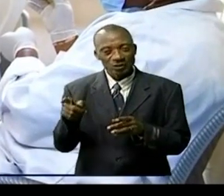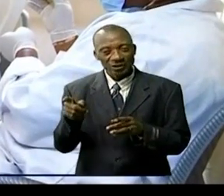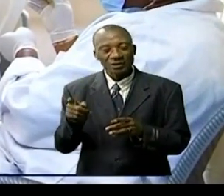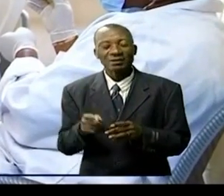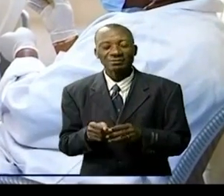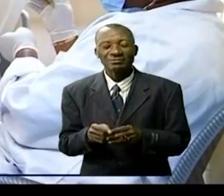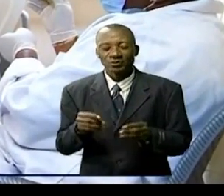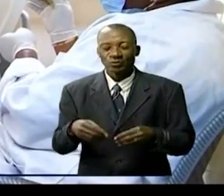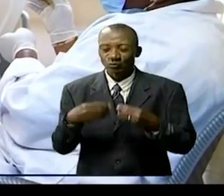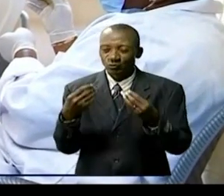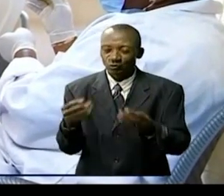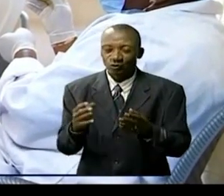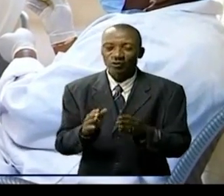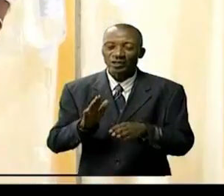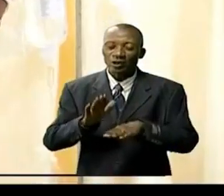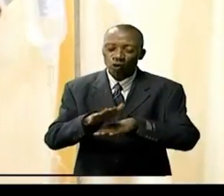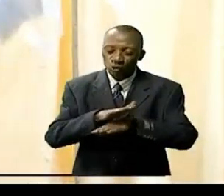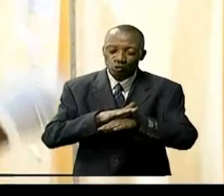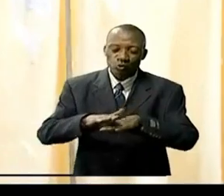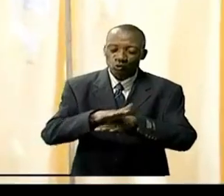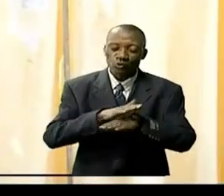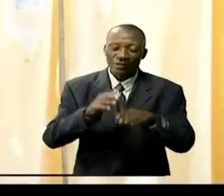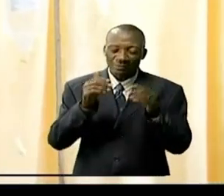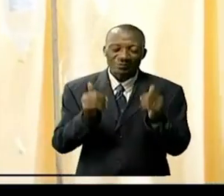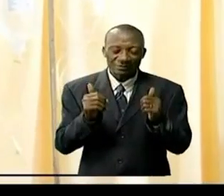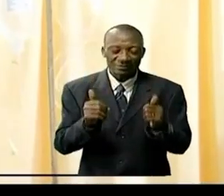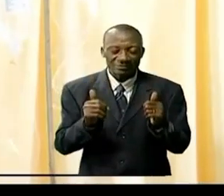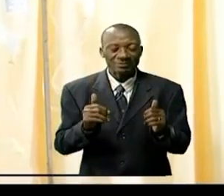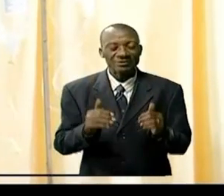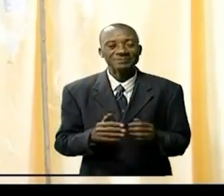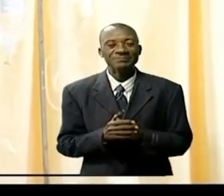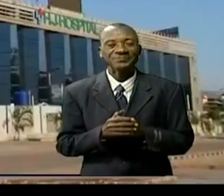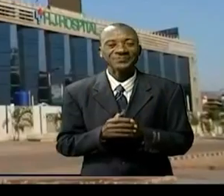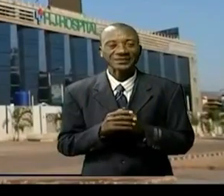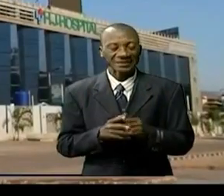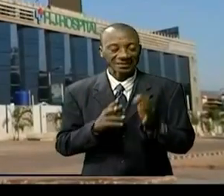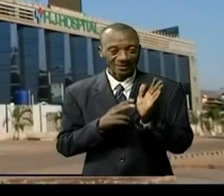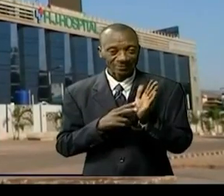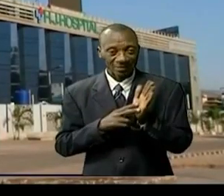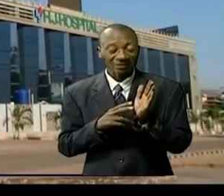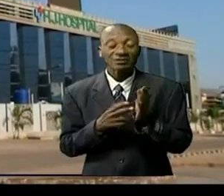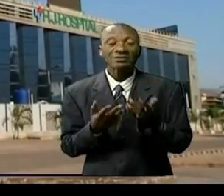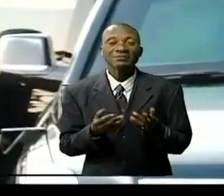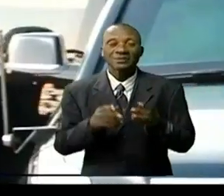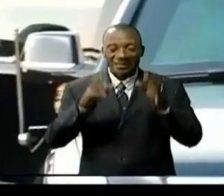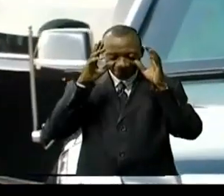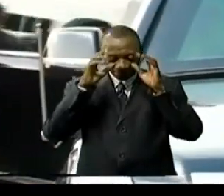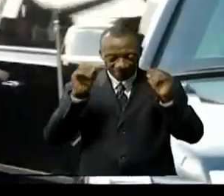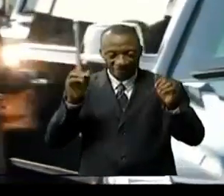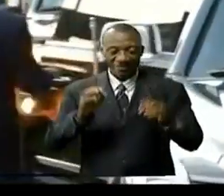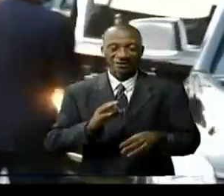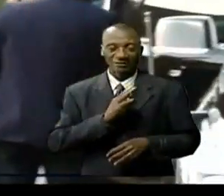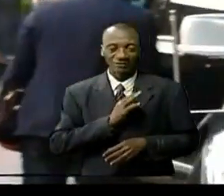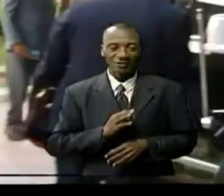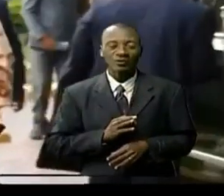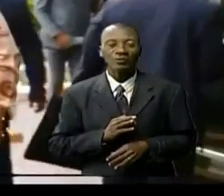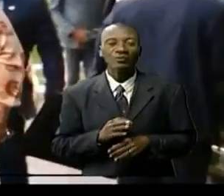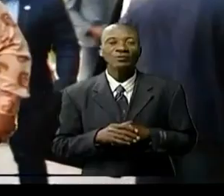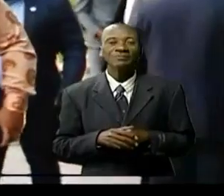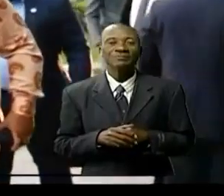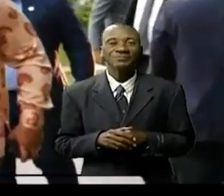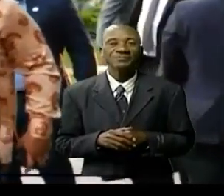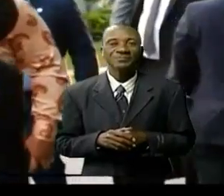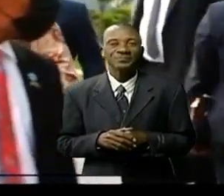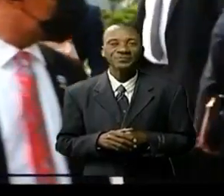hospital c'est dimanche après son culte dominical le président de la république félix interne à tshisekedi tshilombo qui